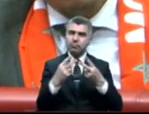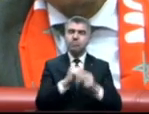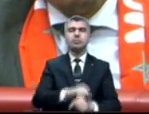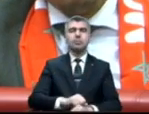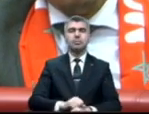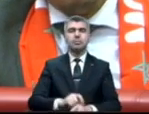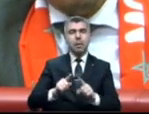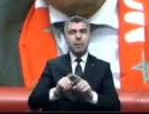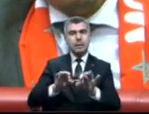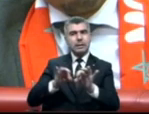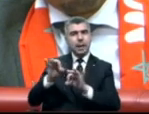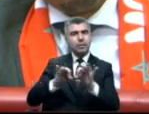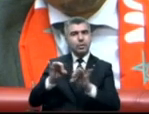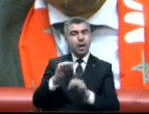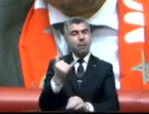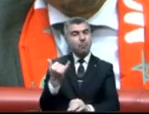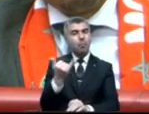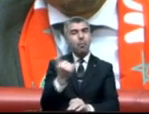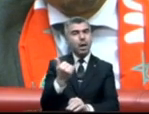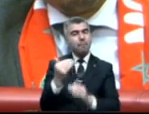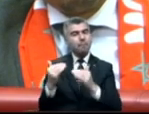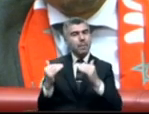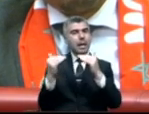على كل حال هي استراتيجية مهمة كتوازي